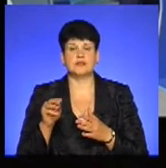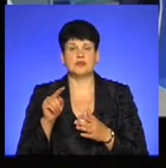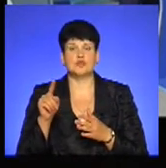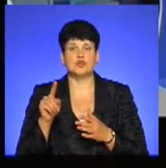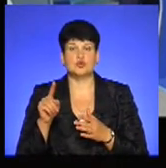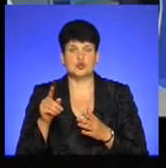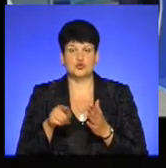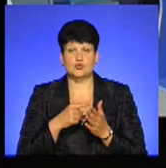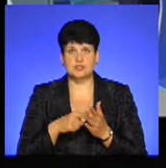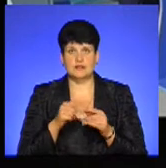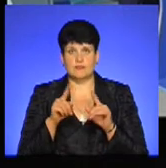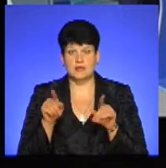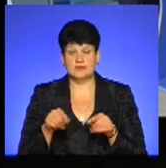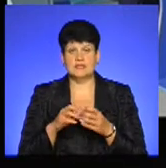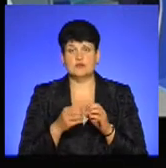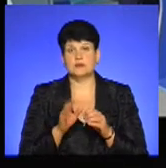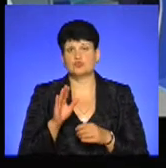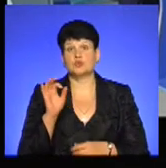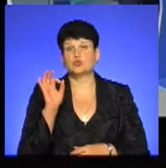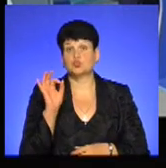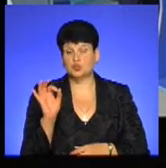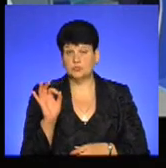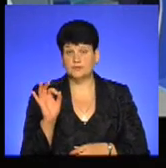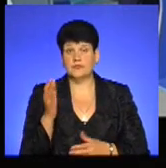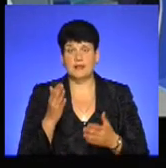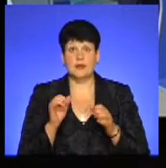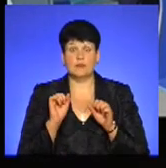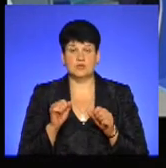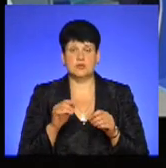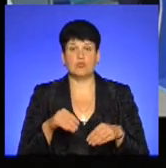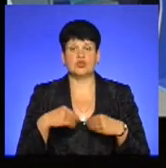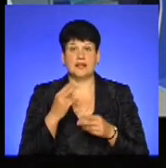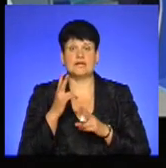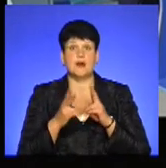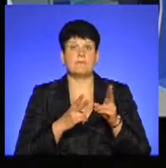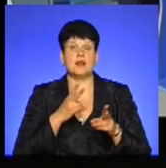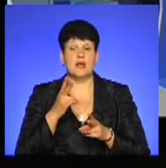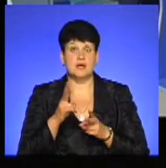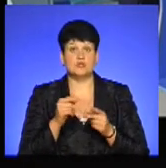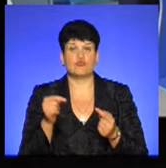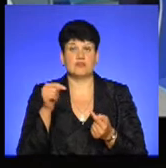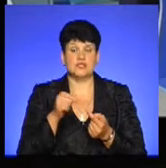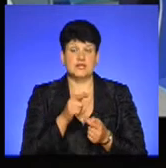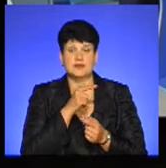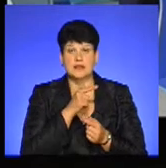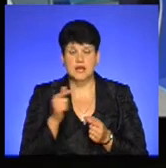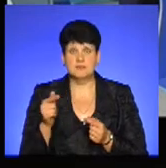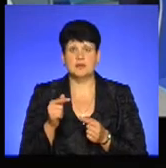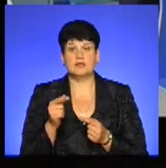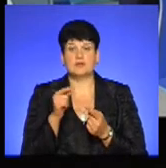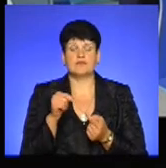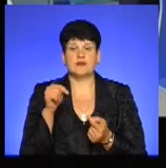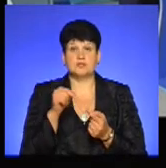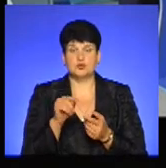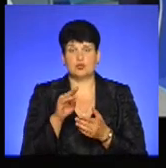такому випадку результат буде нуль, але можна подати апеляцію у визначені терміни і за визначені процедурою.